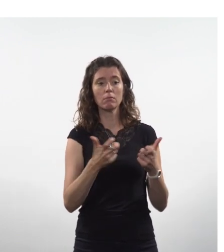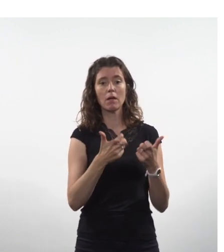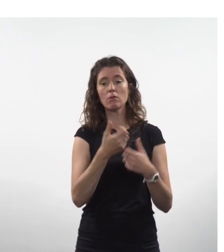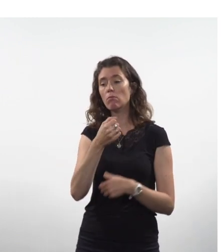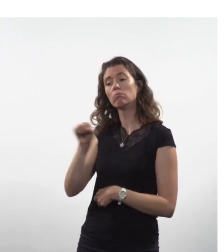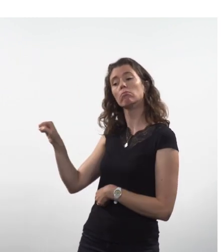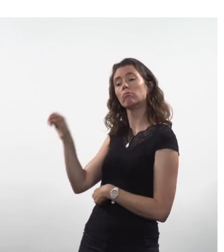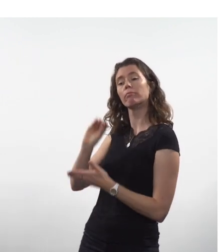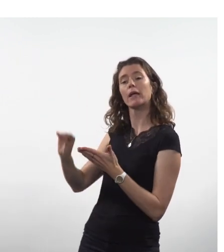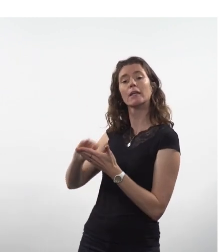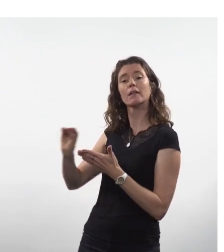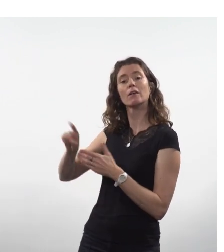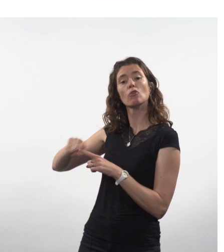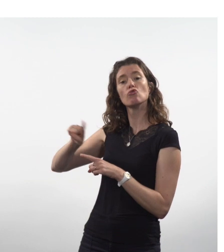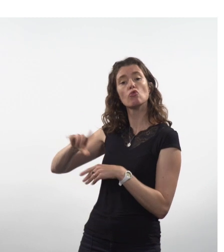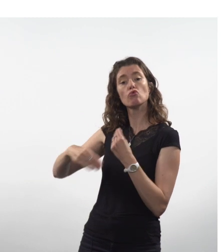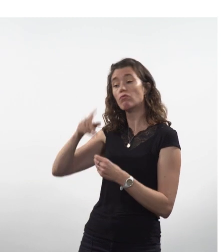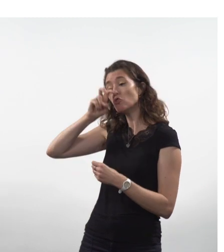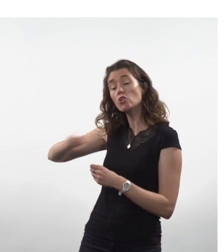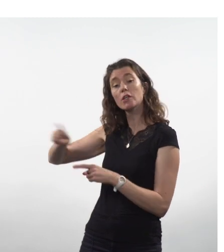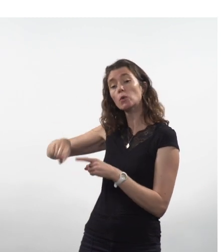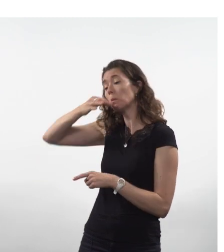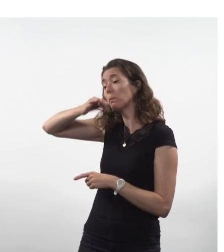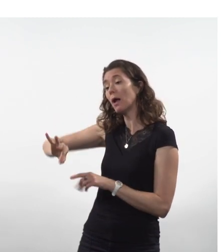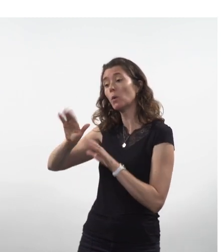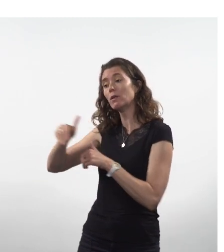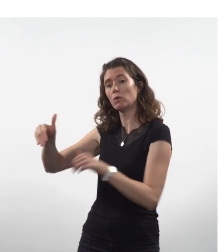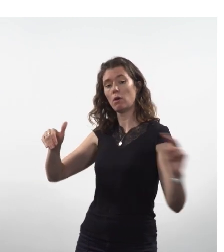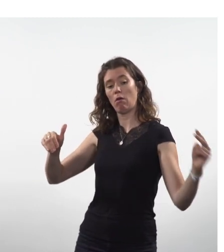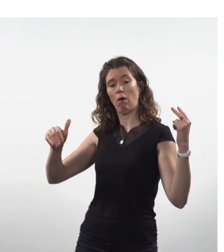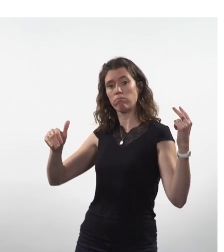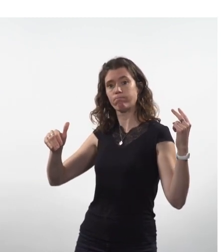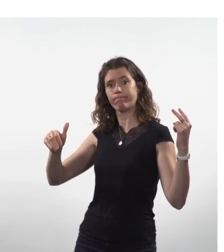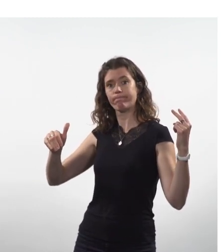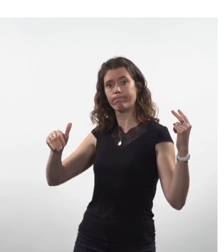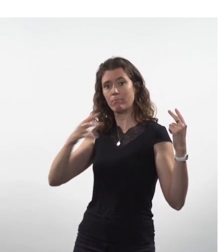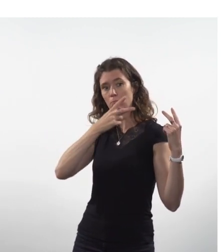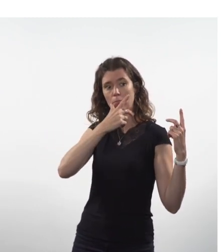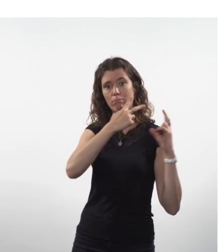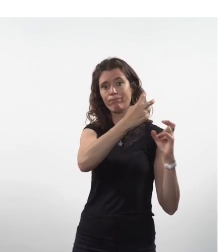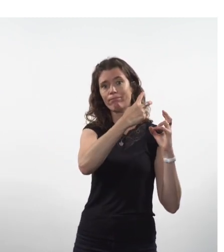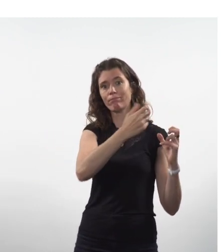pour écrire quelque chose ou pour chercher quelque chose tout en continuant à parler, mon patient va complètement perdre la lecture labiale.